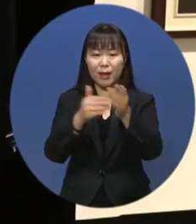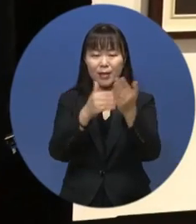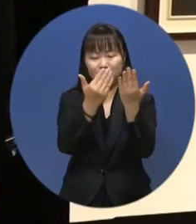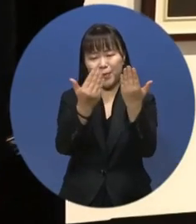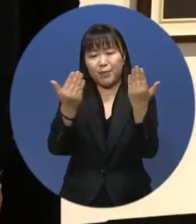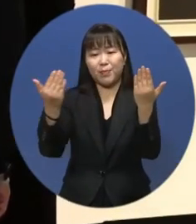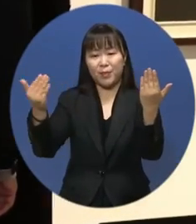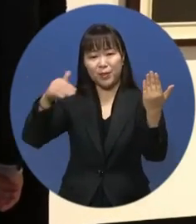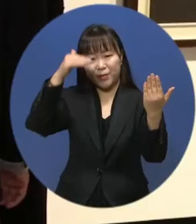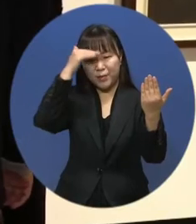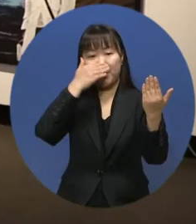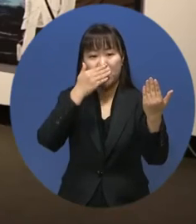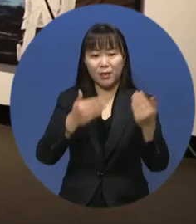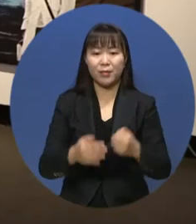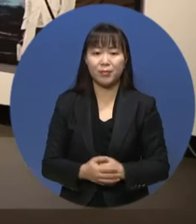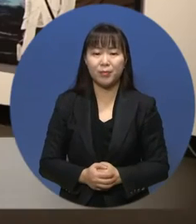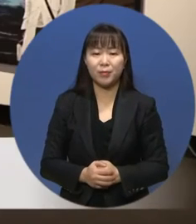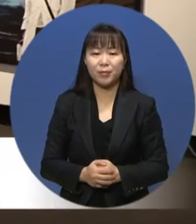보입니다.